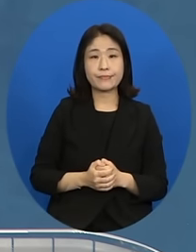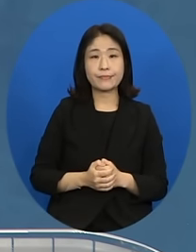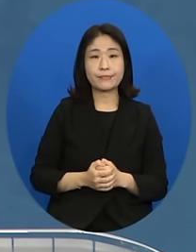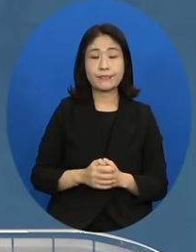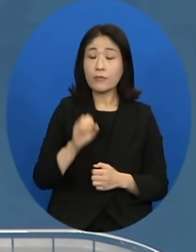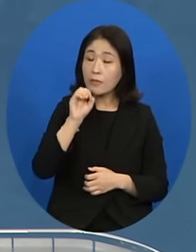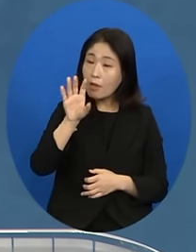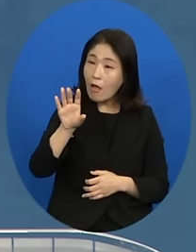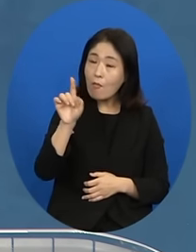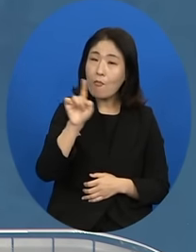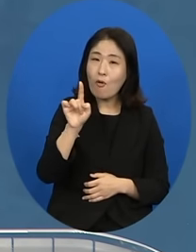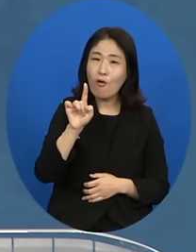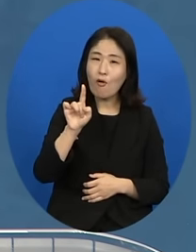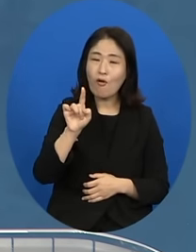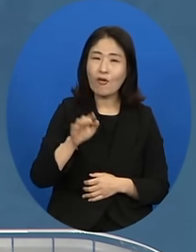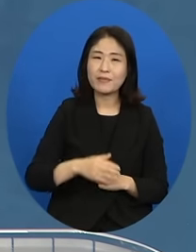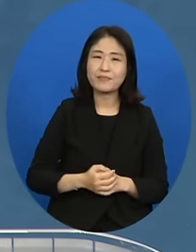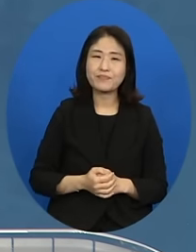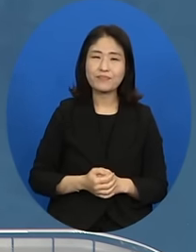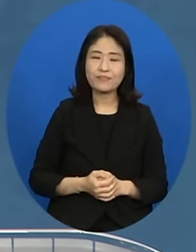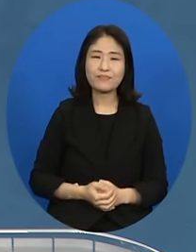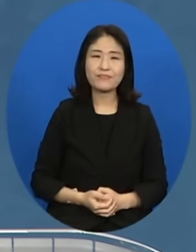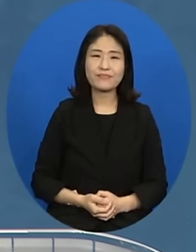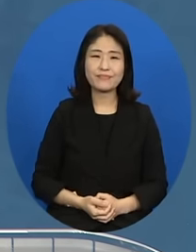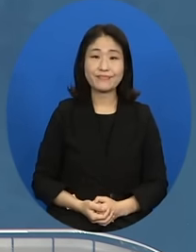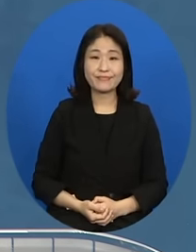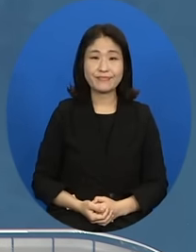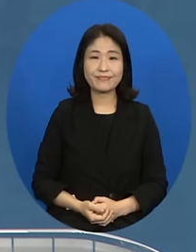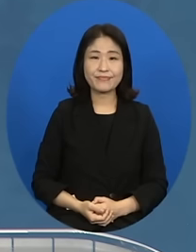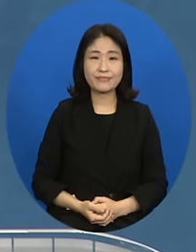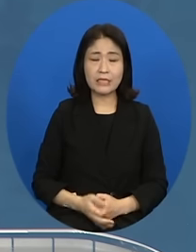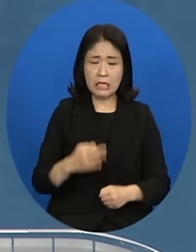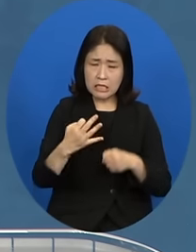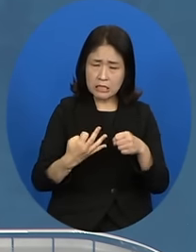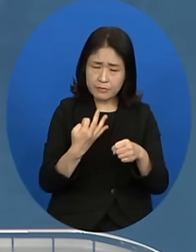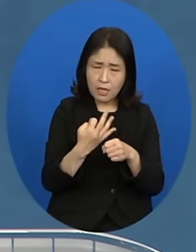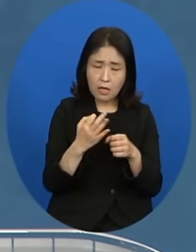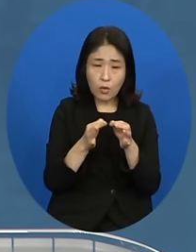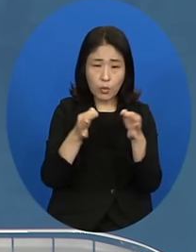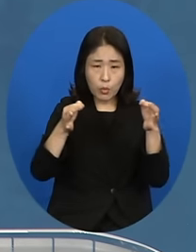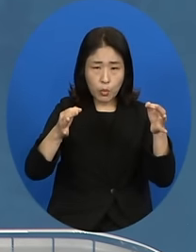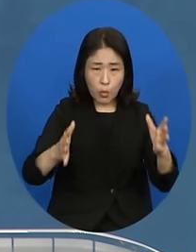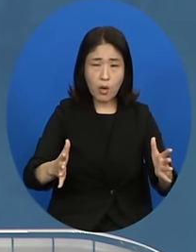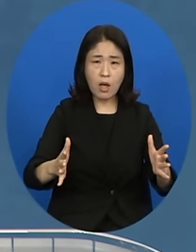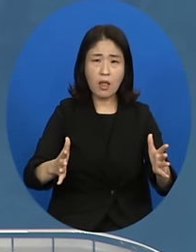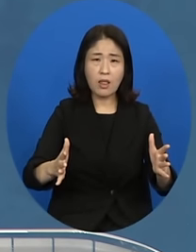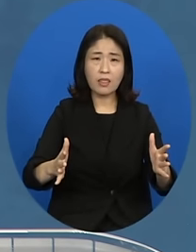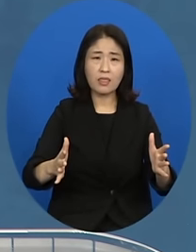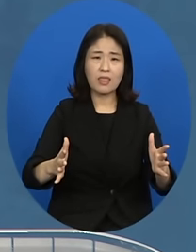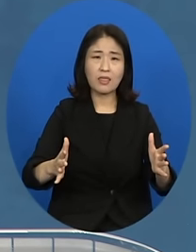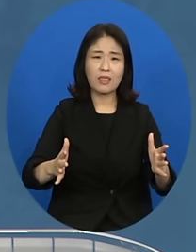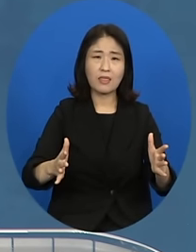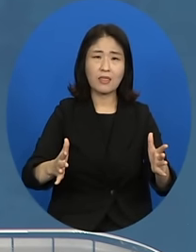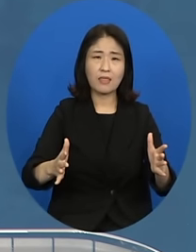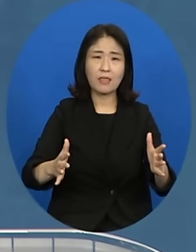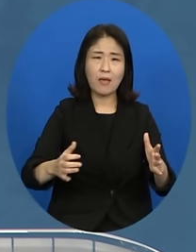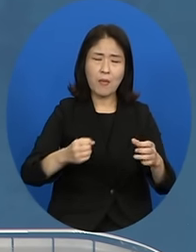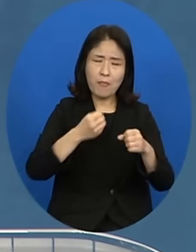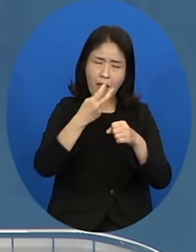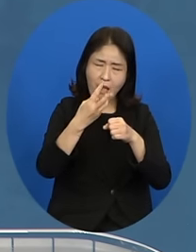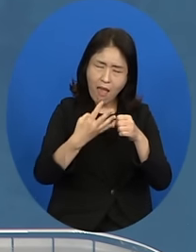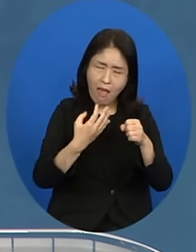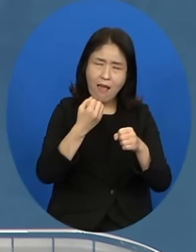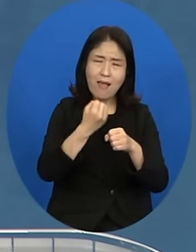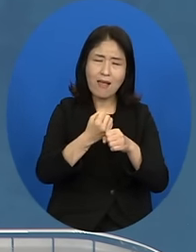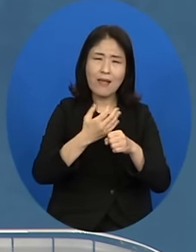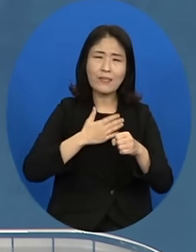대답을 드렸어요. 목사님, 지난 14년 동안 한 해도 그 이전 해와